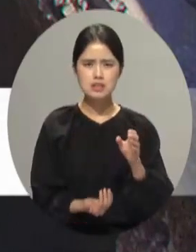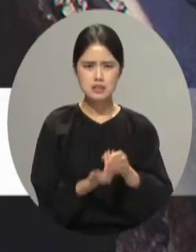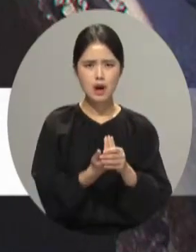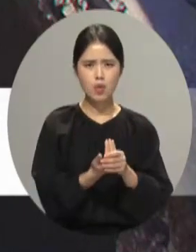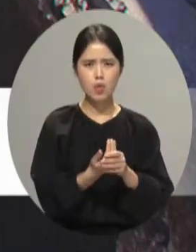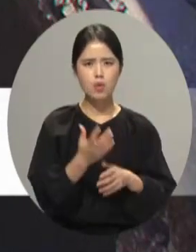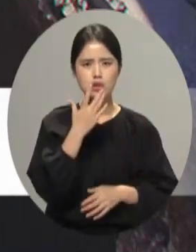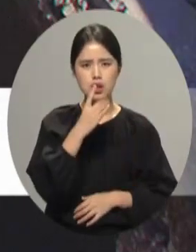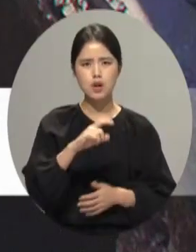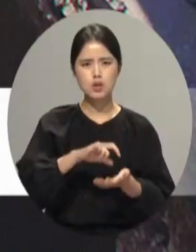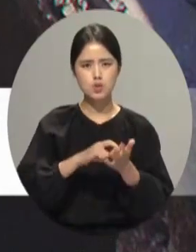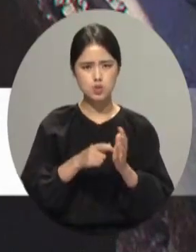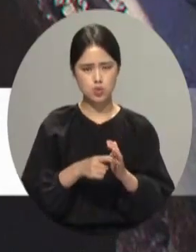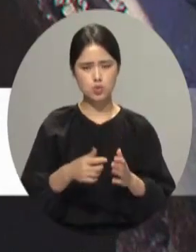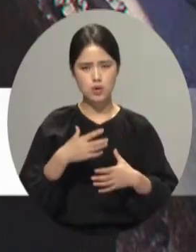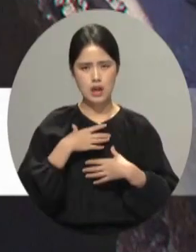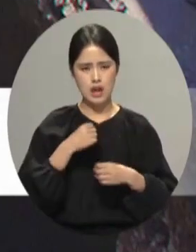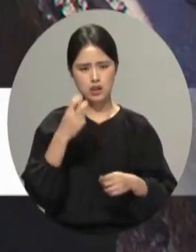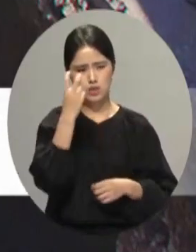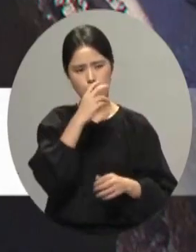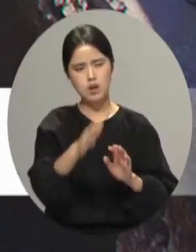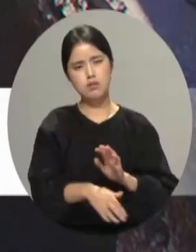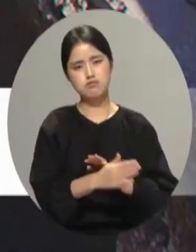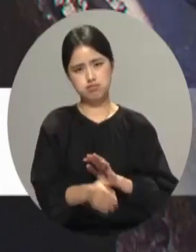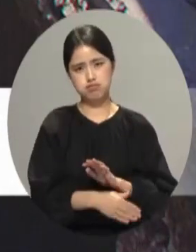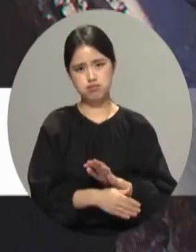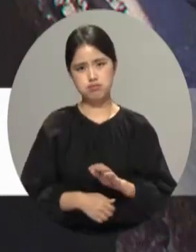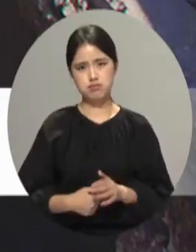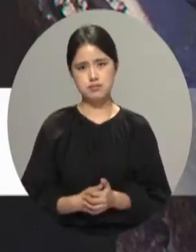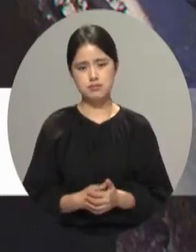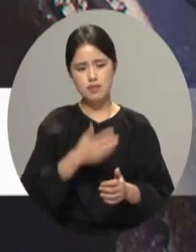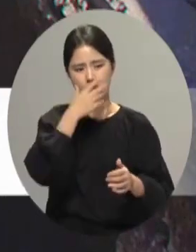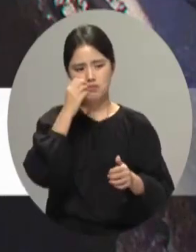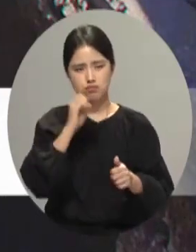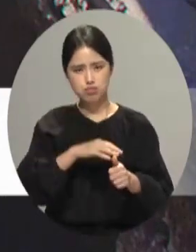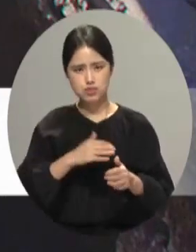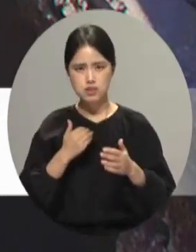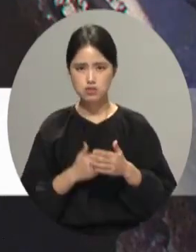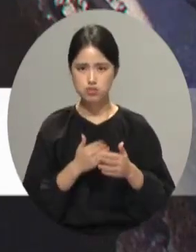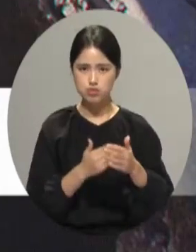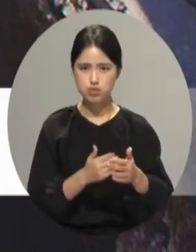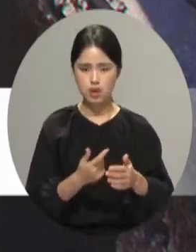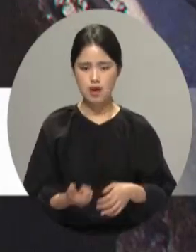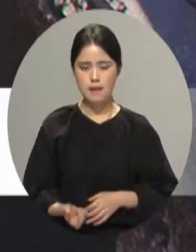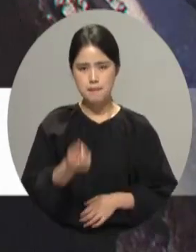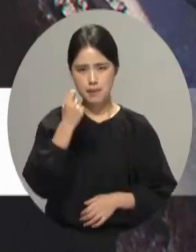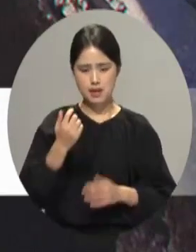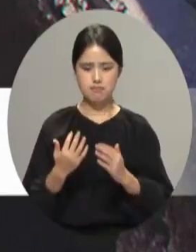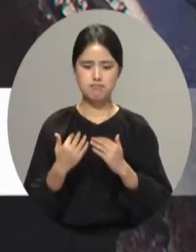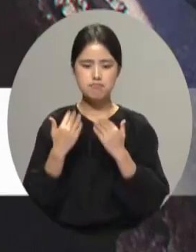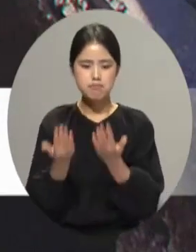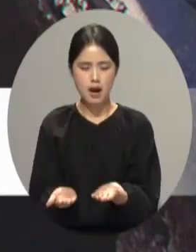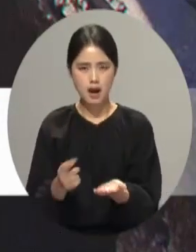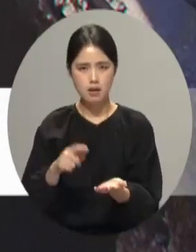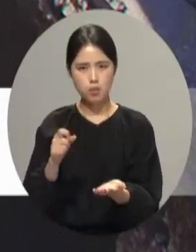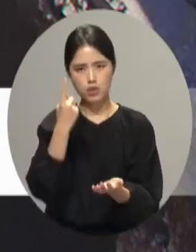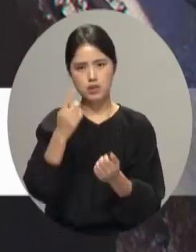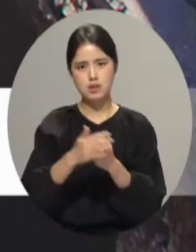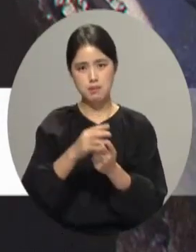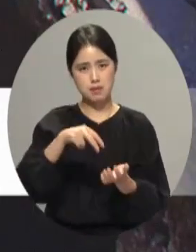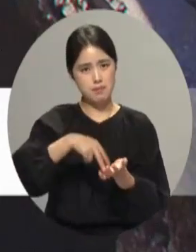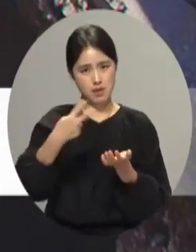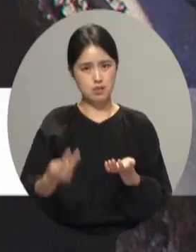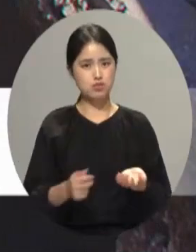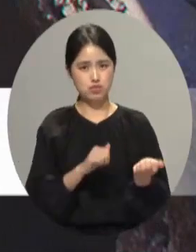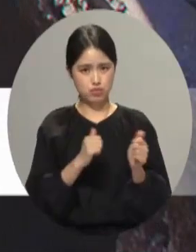않을 정도로 안전관리가 허술했다는 결론인데요. 무시된 시공 순서, 조기 철거한 흙막이가 사고를 유발했고